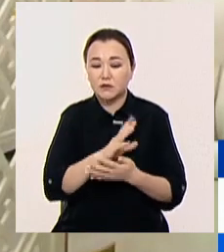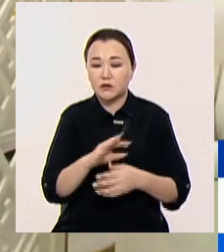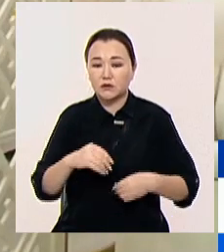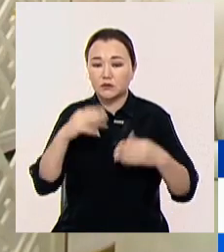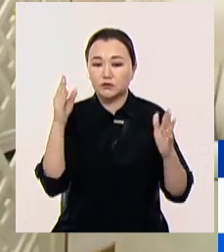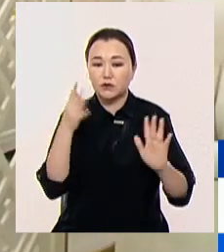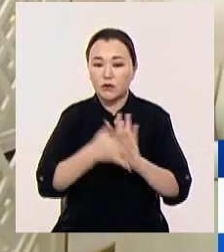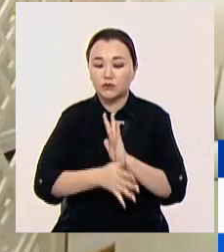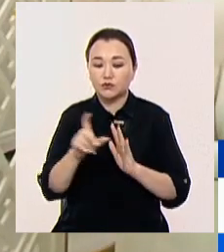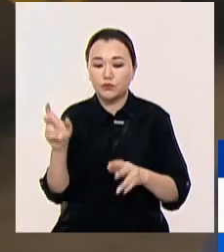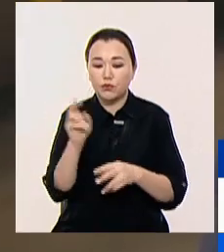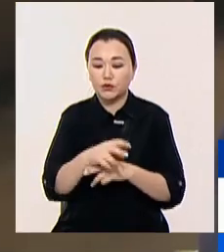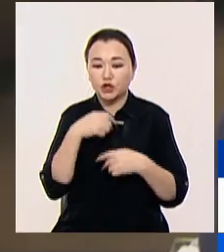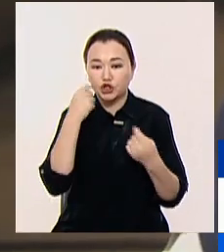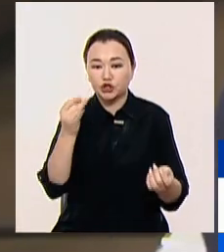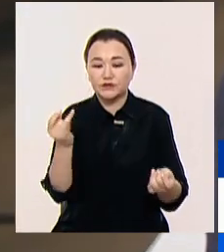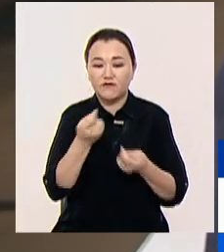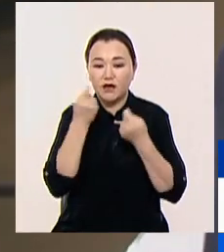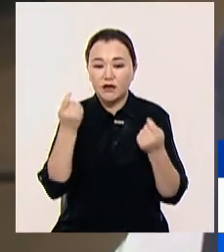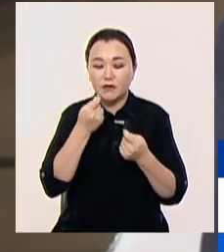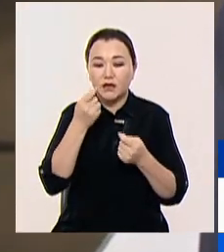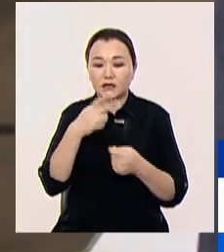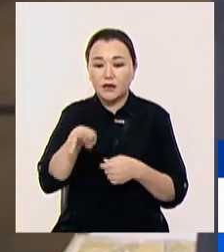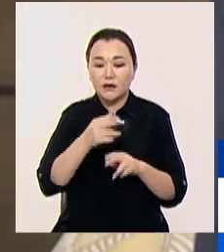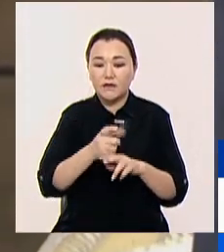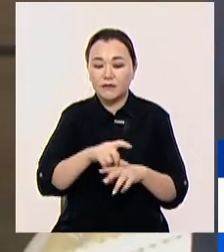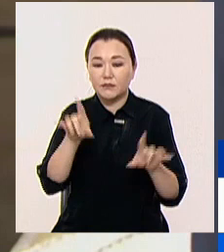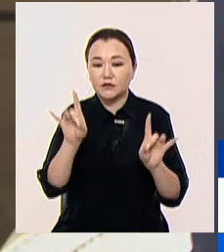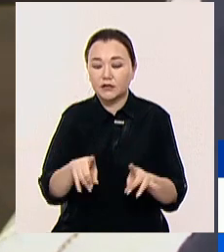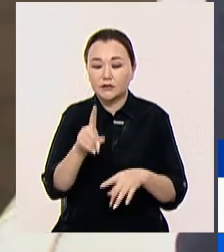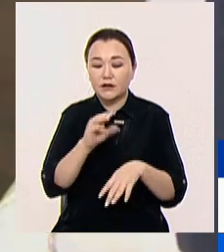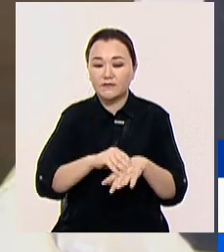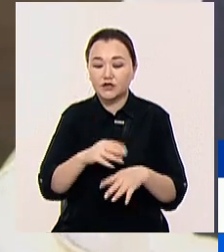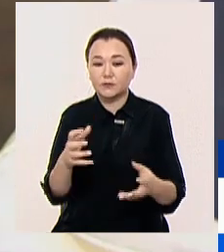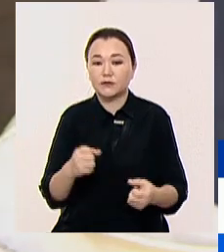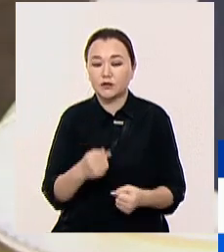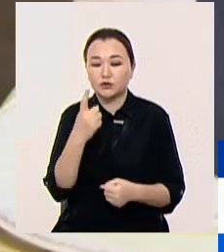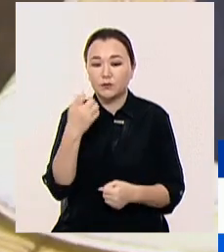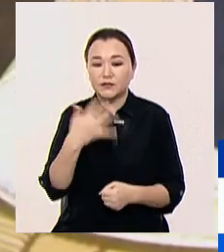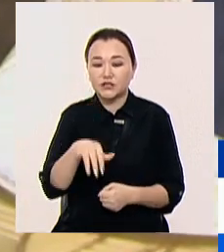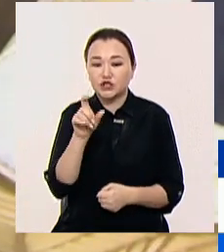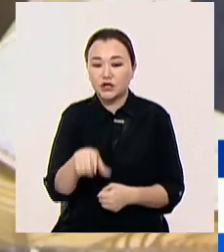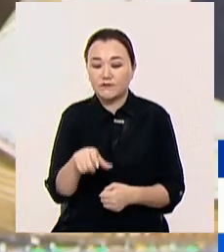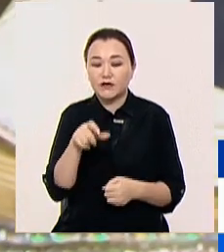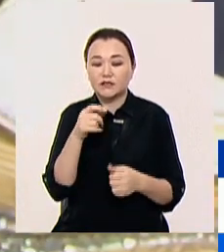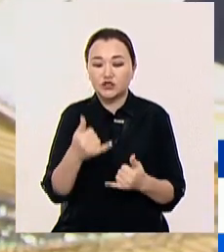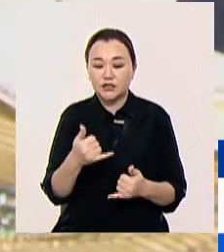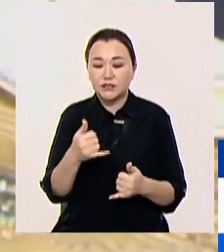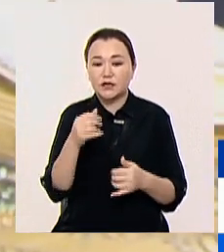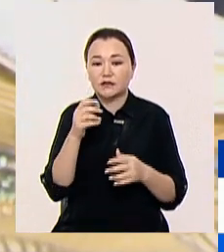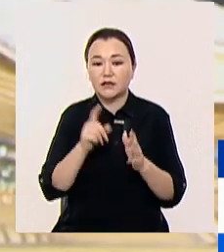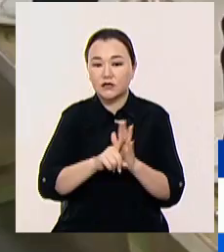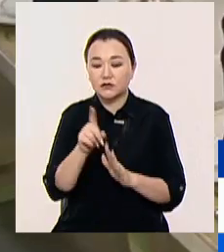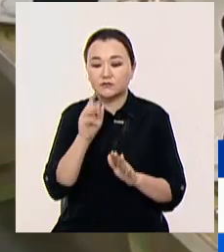рост расходов люди ходят на дни рождения и свадьбы в декабре в этом ресторане за вечер принимали около 150 человек Сейчас наступило